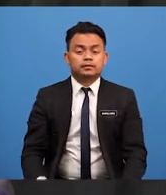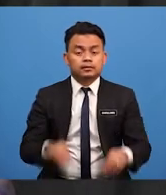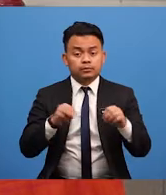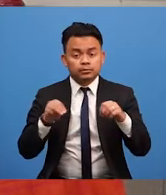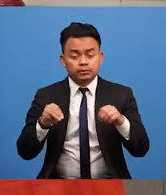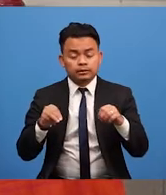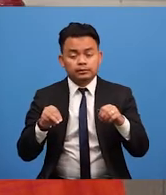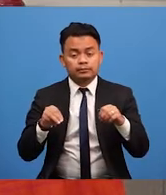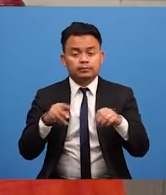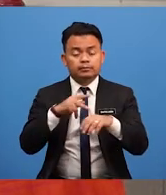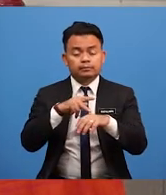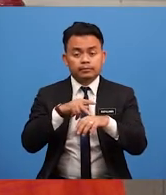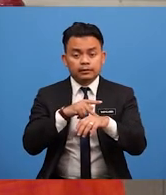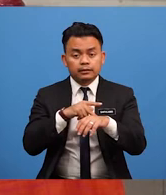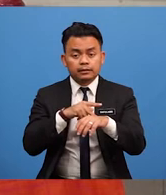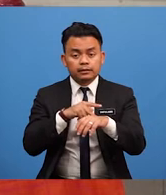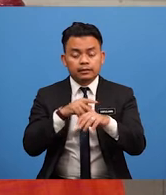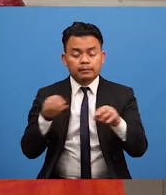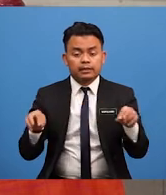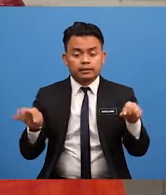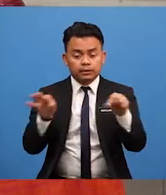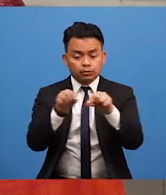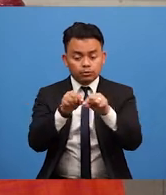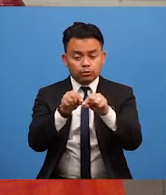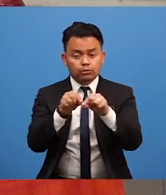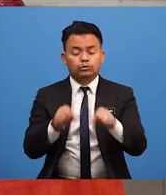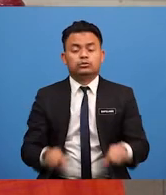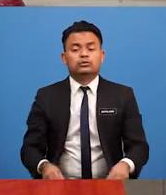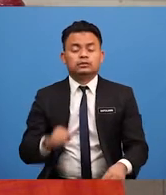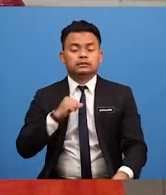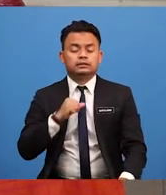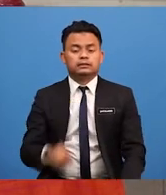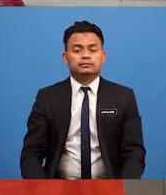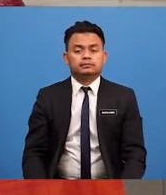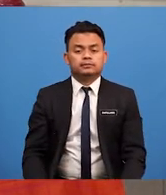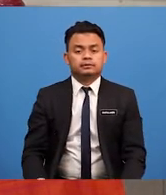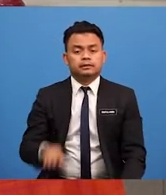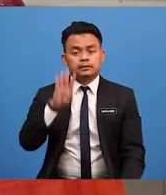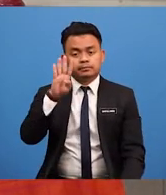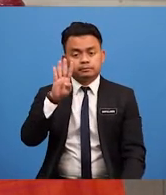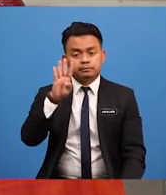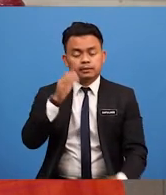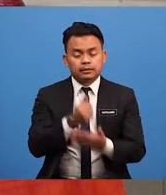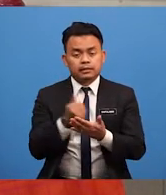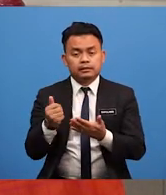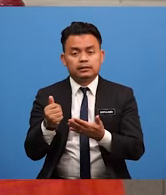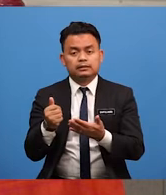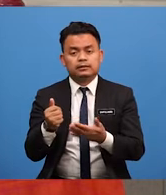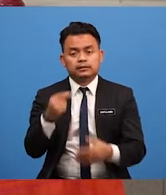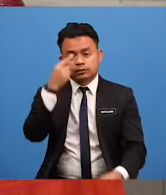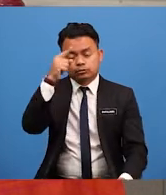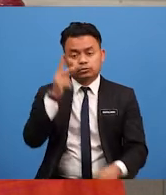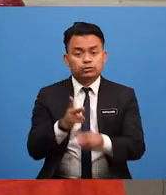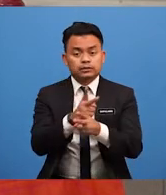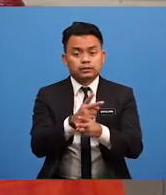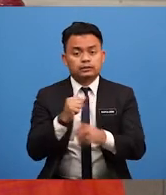dimulakan. Bolehkah murid-murid nyatakan 4 alat pelindungan diri yang perlu dipakai